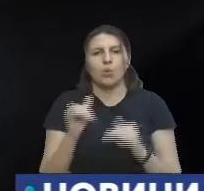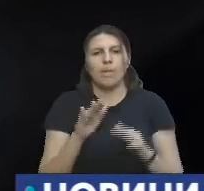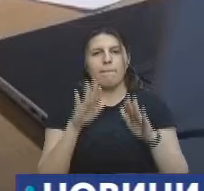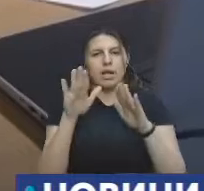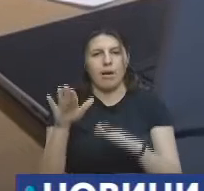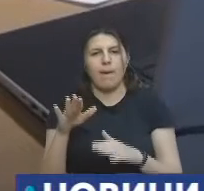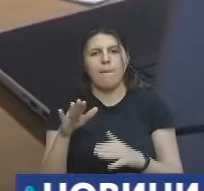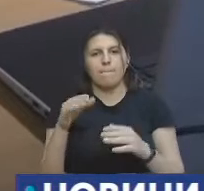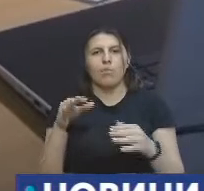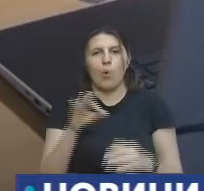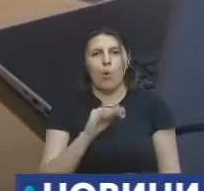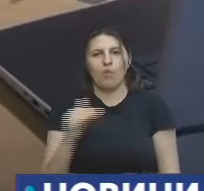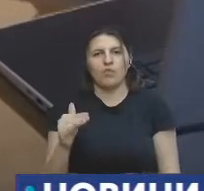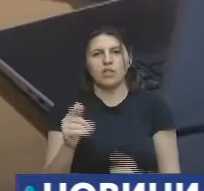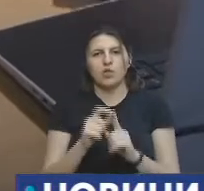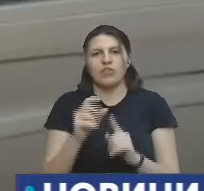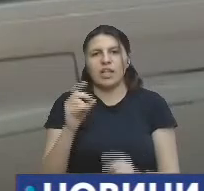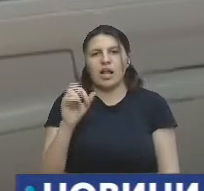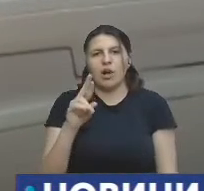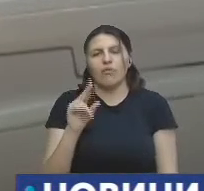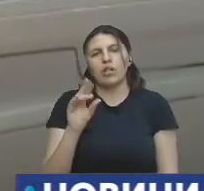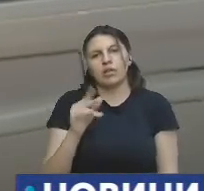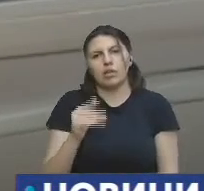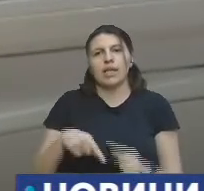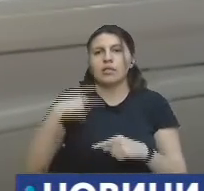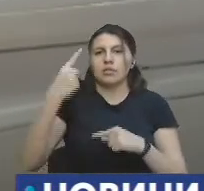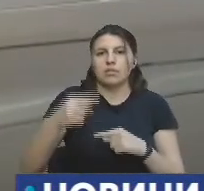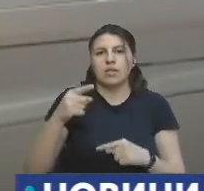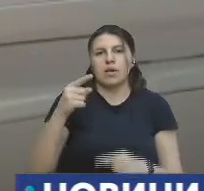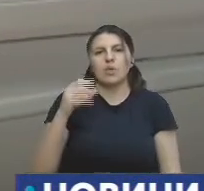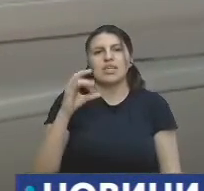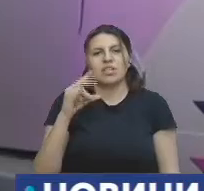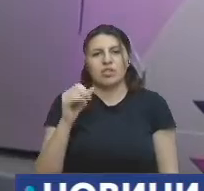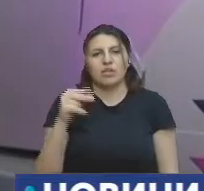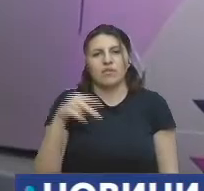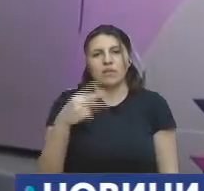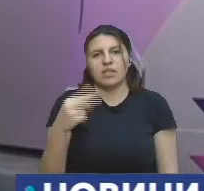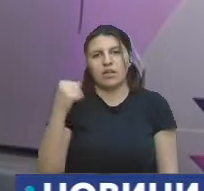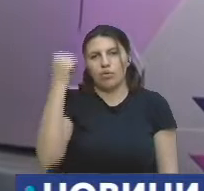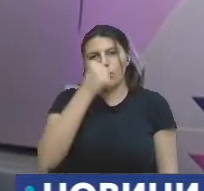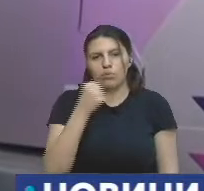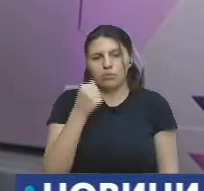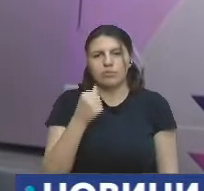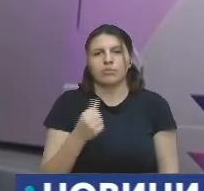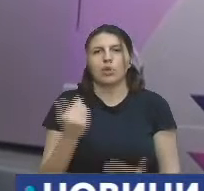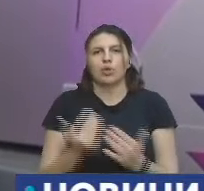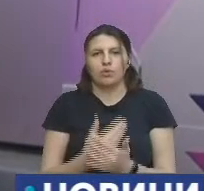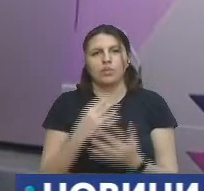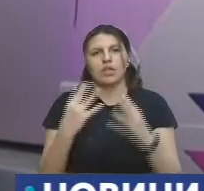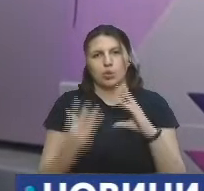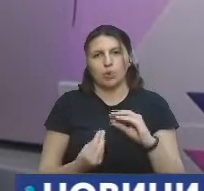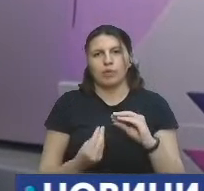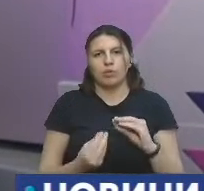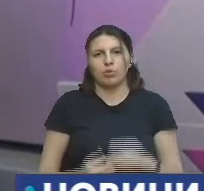офіс. За словами Наталії Коваленко, наступні виїзди планують у січні 2020 року. Вікторія Левчук, Володимир Богун. Новини